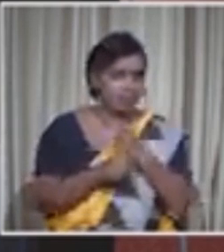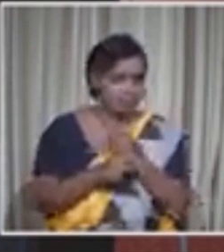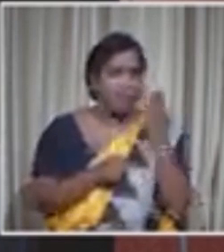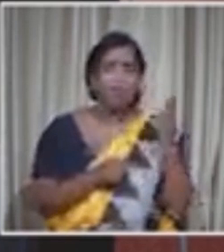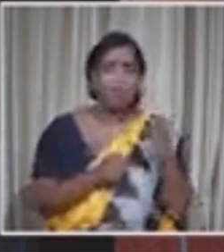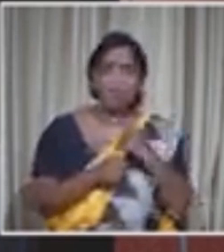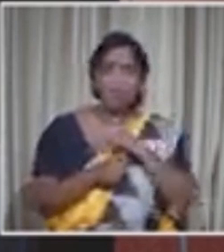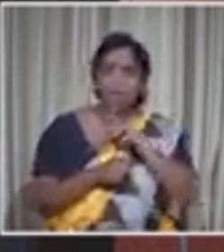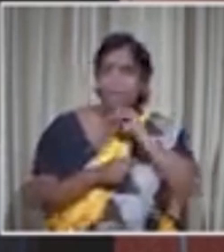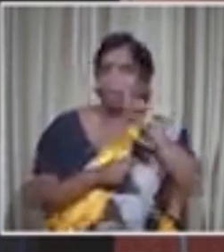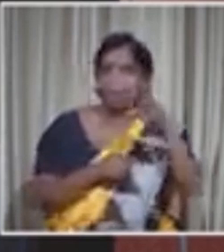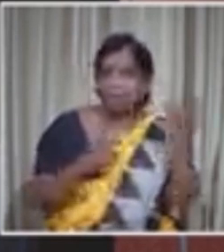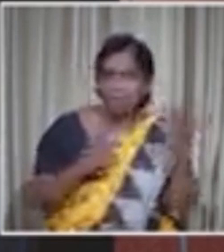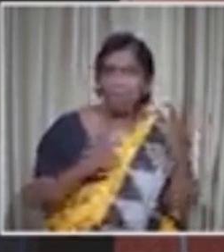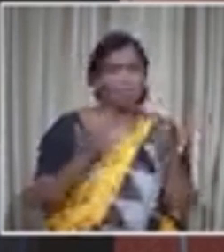தான் தமிழர்கள் மீது